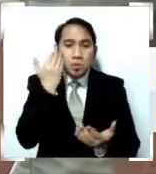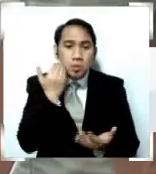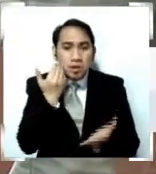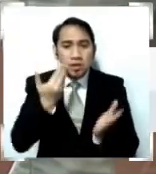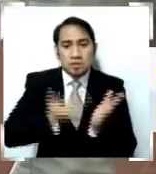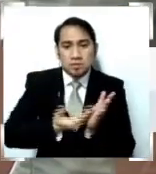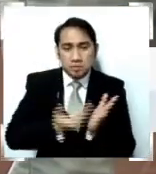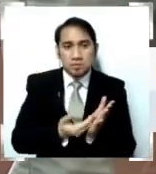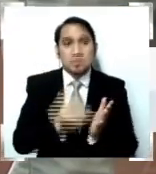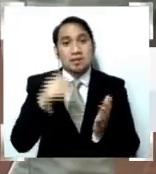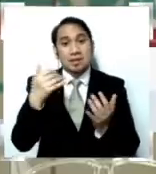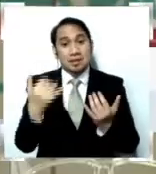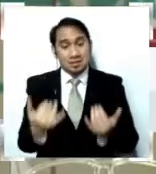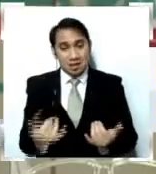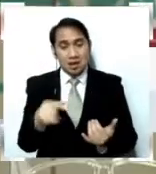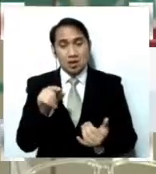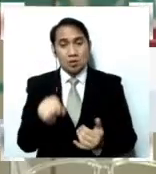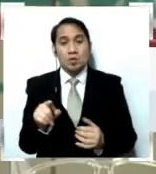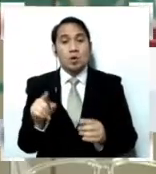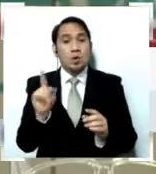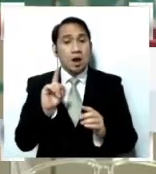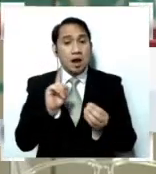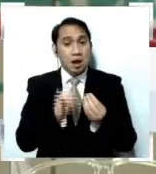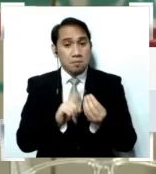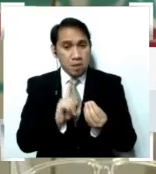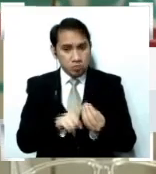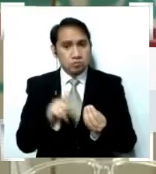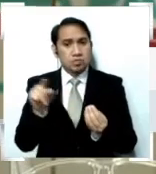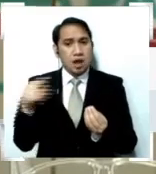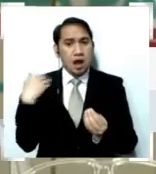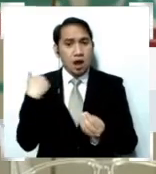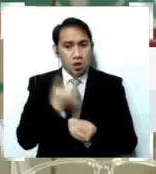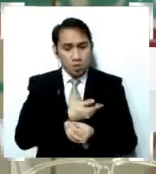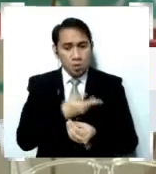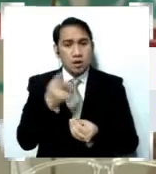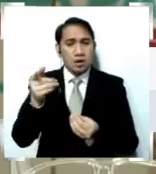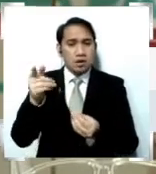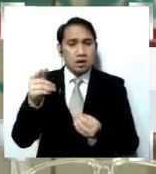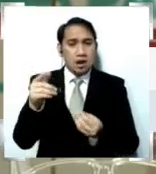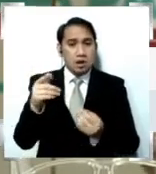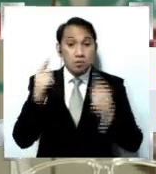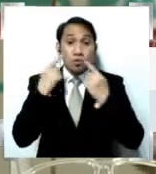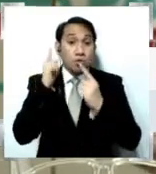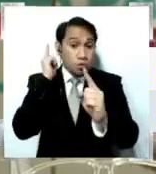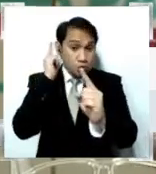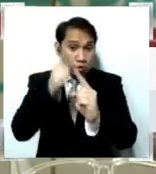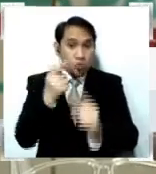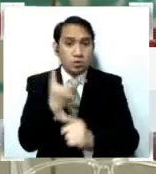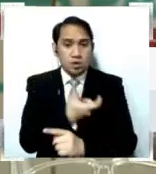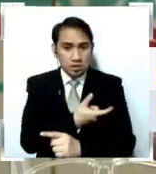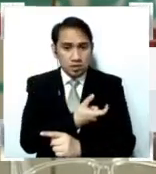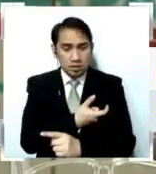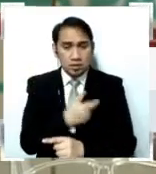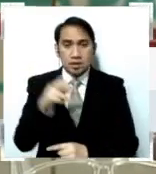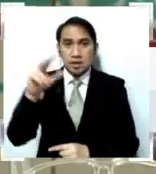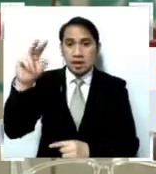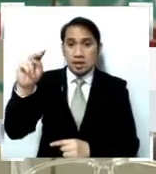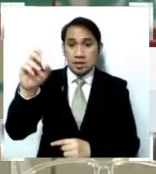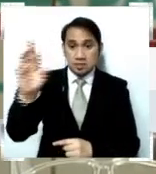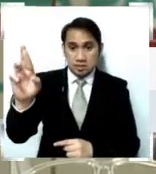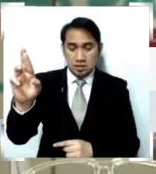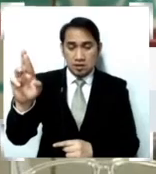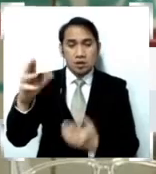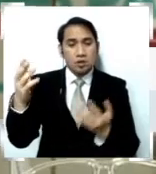ang forecast ng vaccine czar. We can have the herd immunity sa NCR and the plus 6 provinces